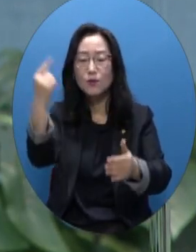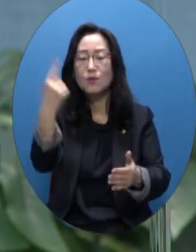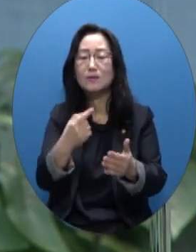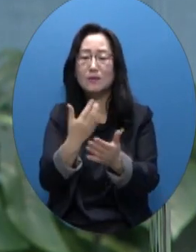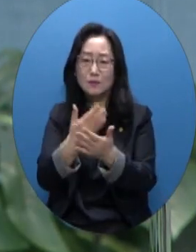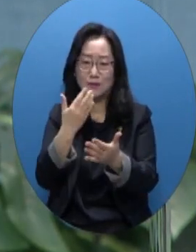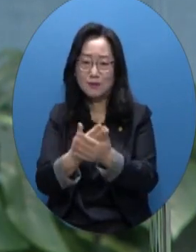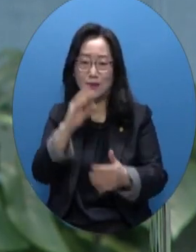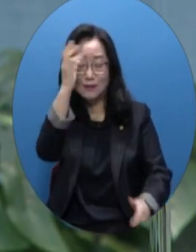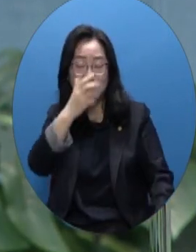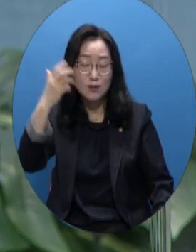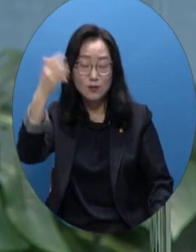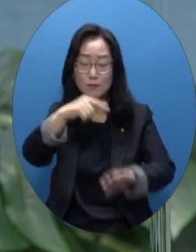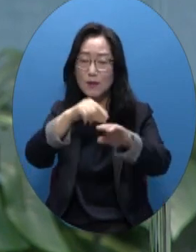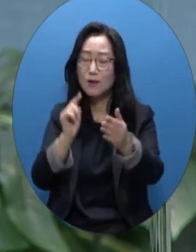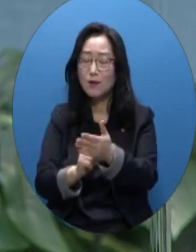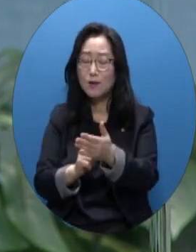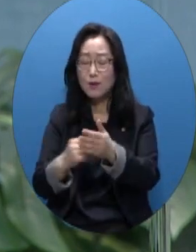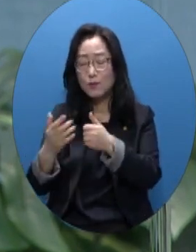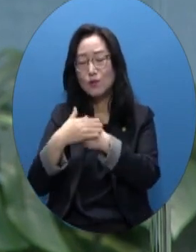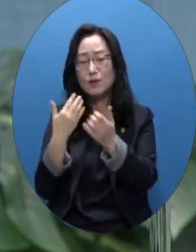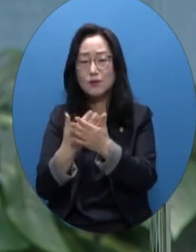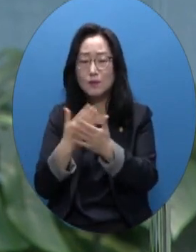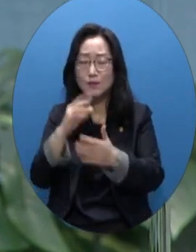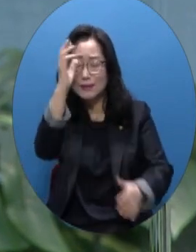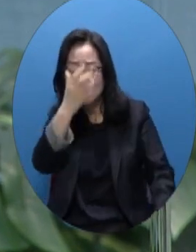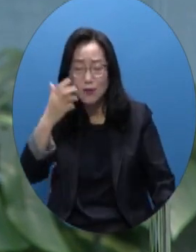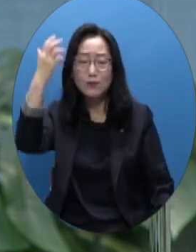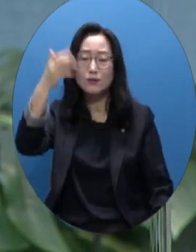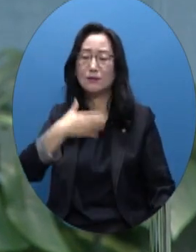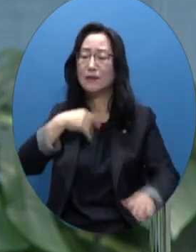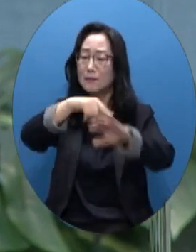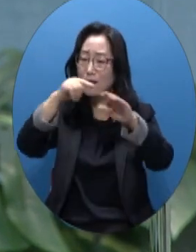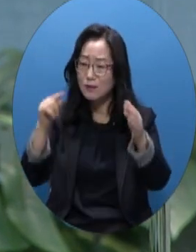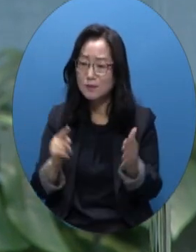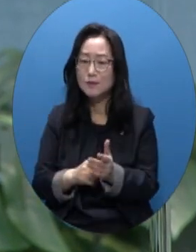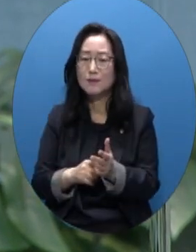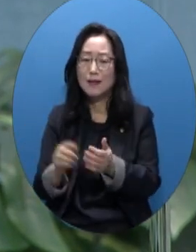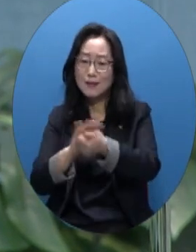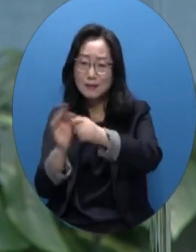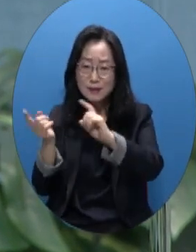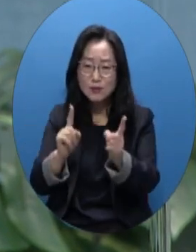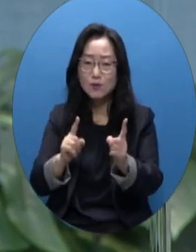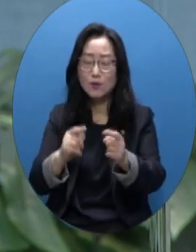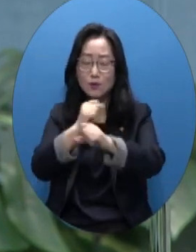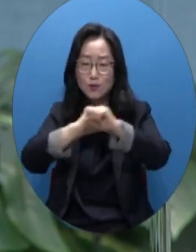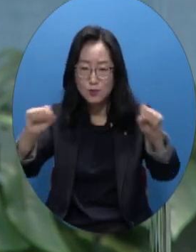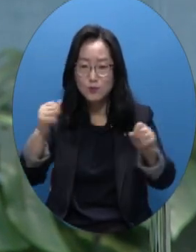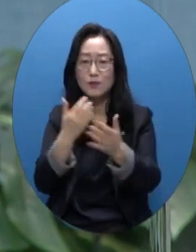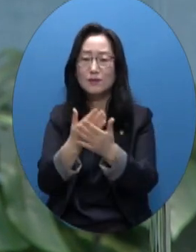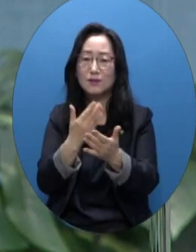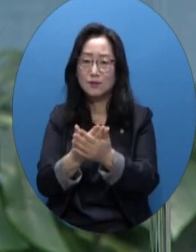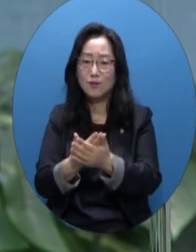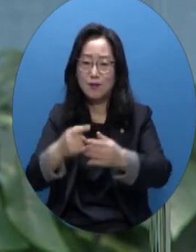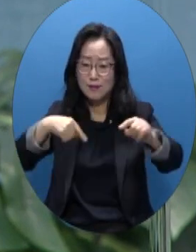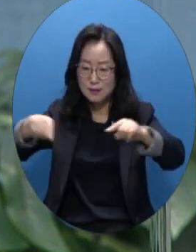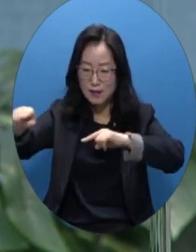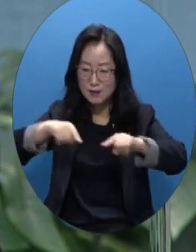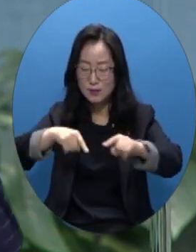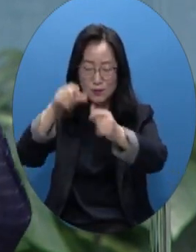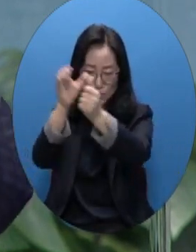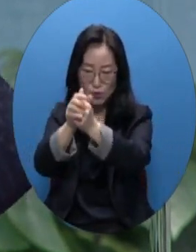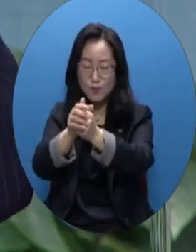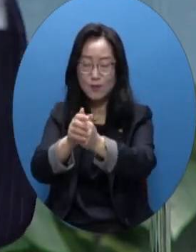성일 며 내 마음을 붙들어 주시옵소서 처음이며 내 마음을 치유 하시고 유우 4시고 다스려 줘서